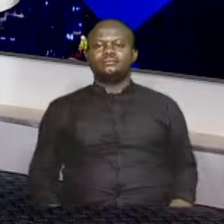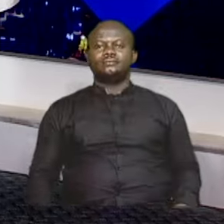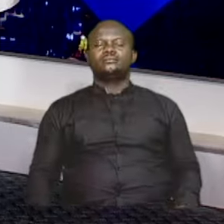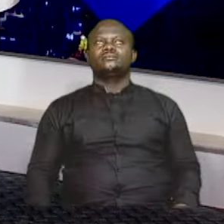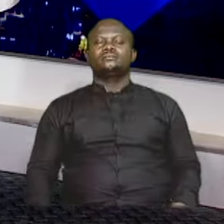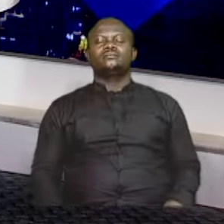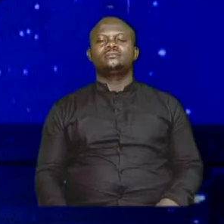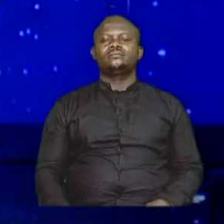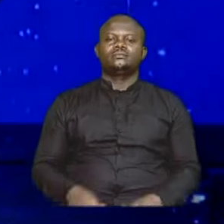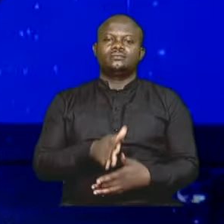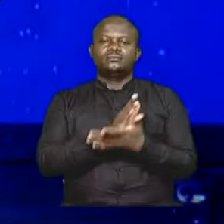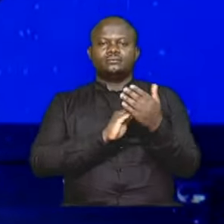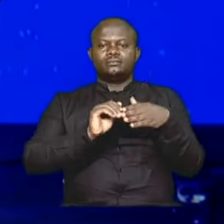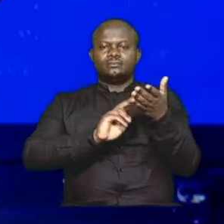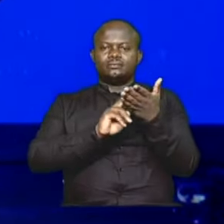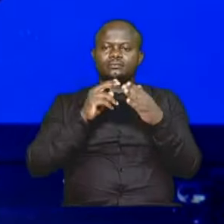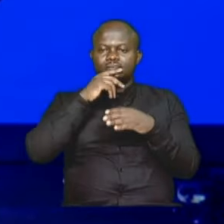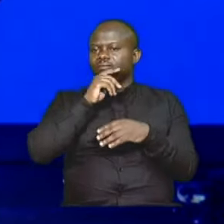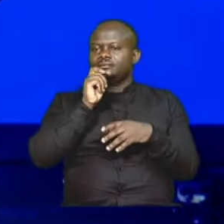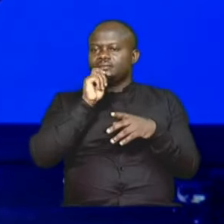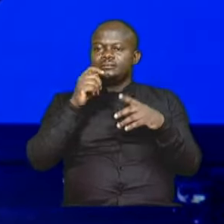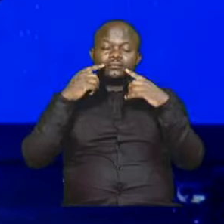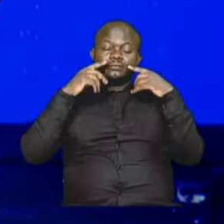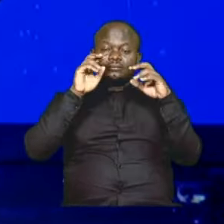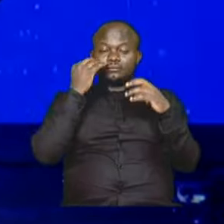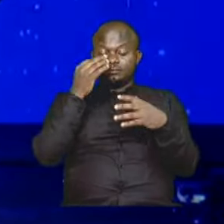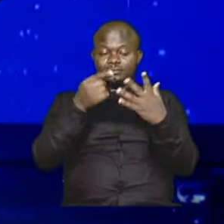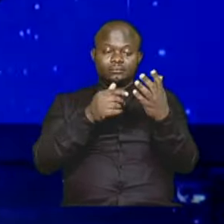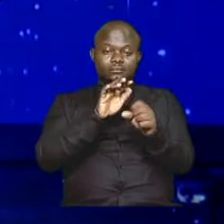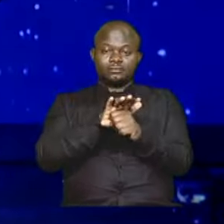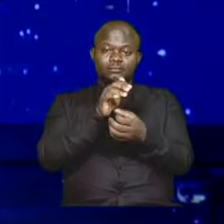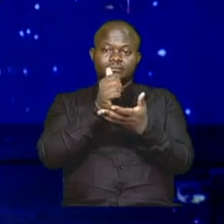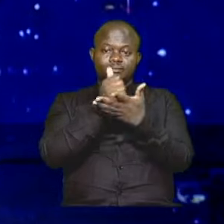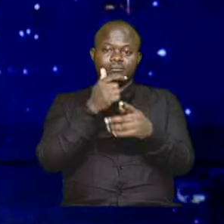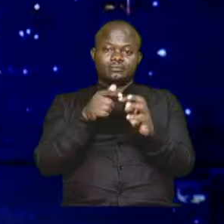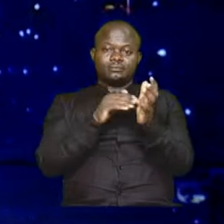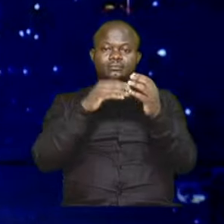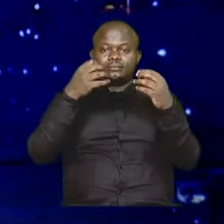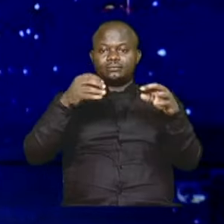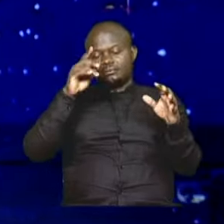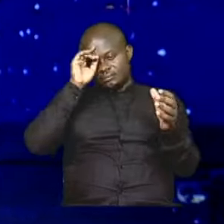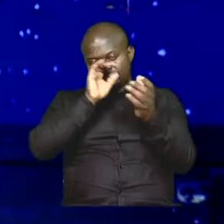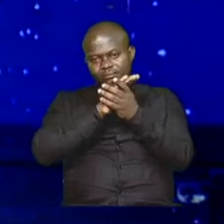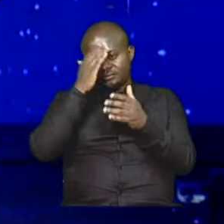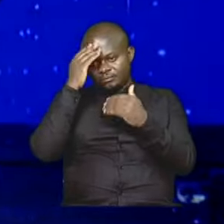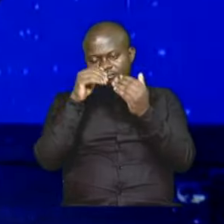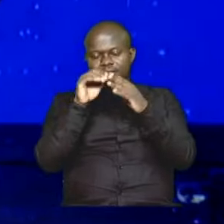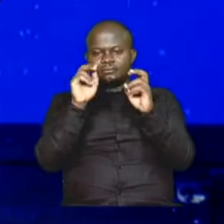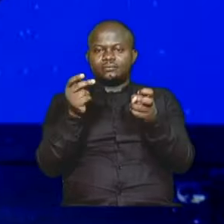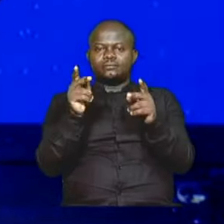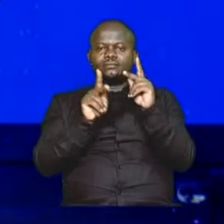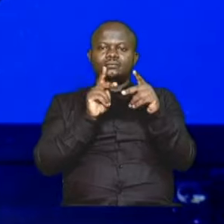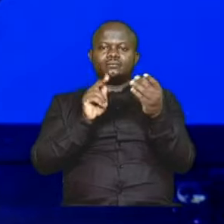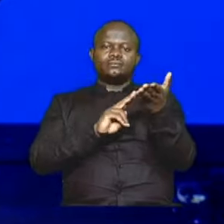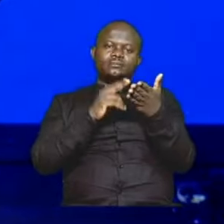Bamwe mu bakoresha imbuga nkoranyambaga bavuga ko nubwo hari ibyiza zibafasha ariko zatangiye gutakarizwa icyizere bitewe n'uko hari